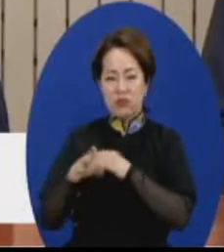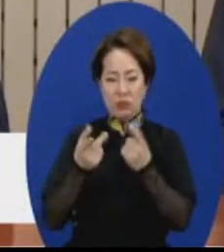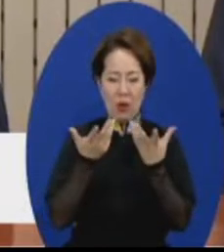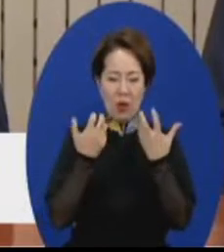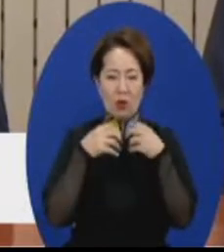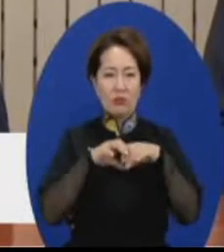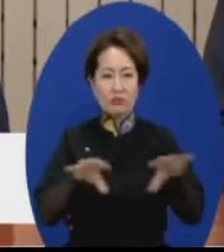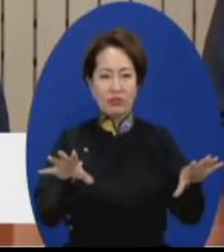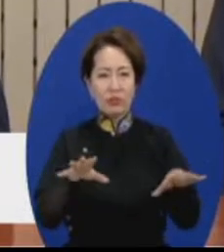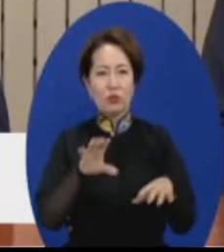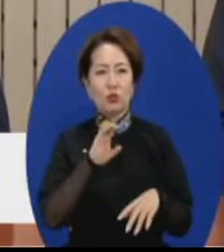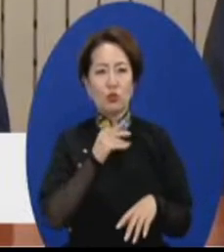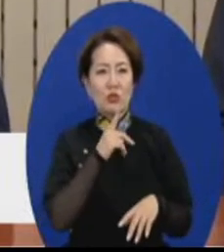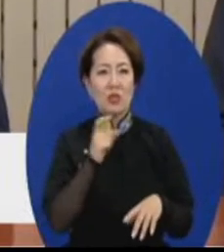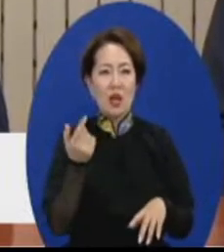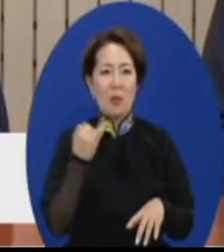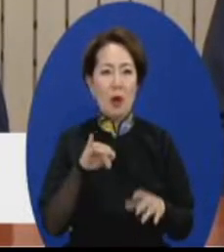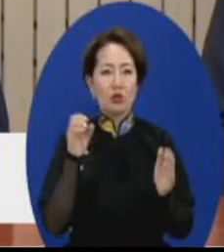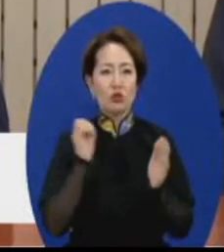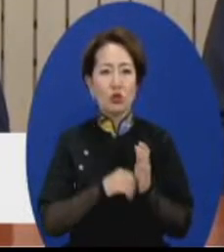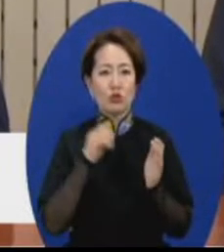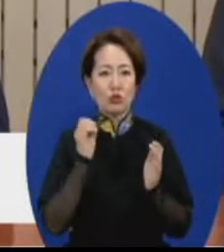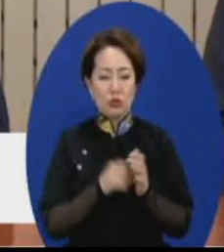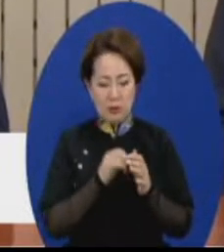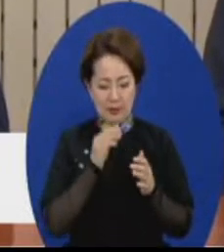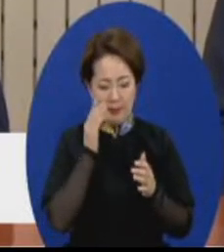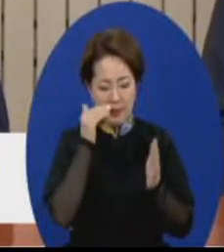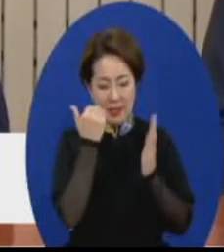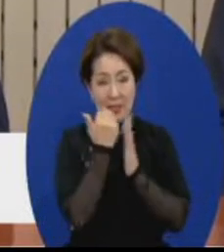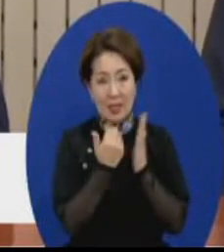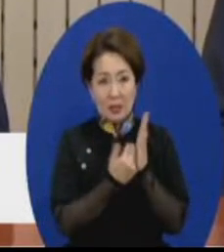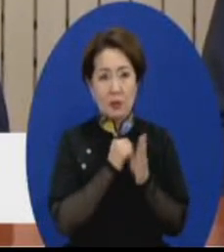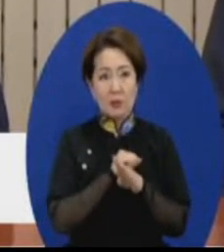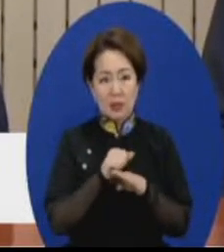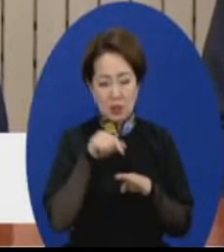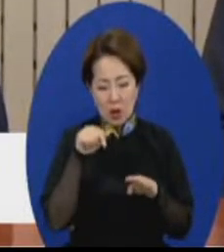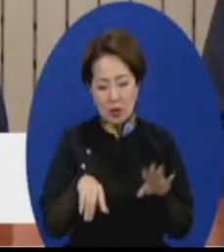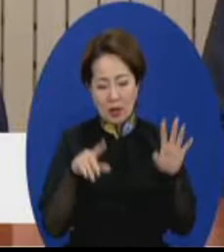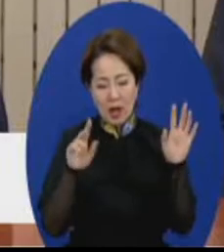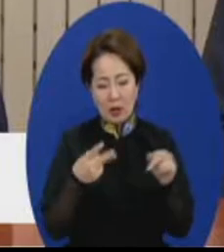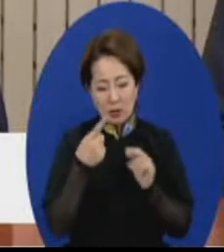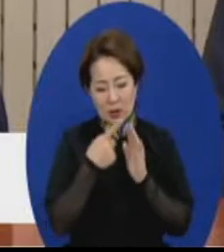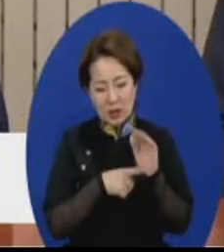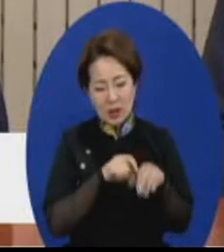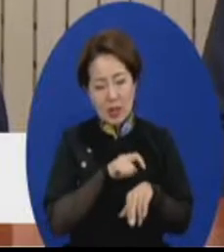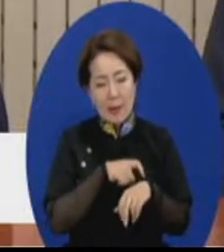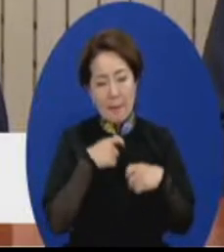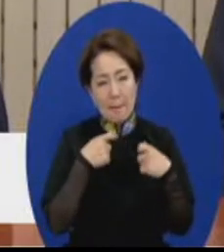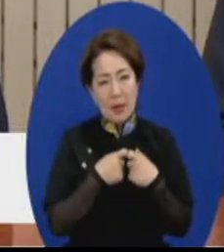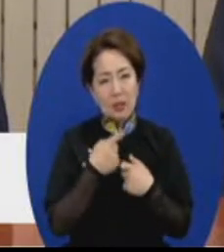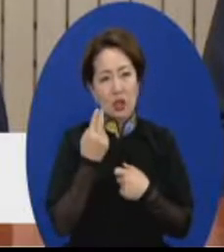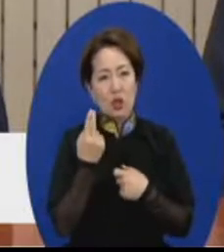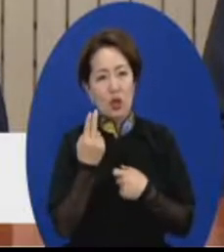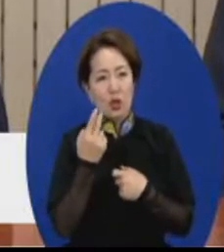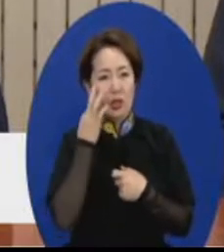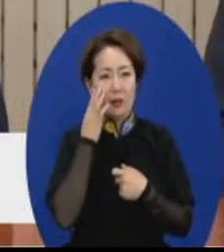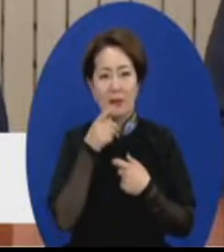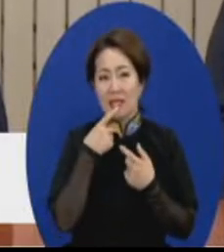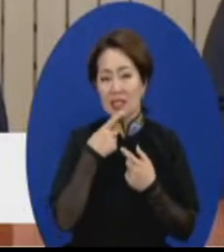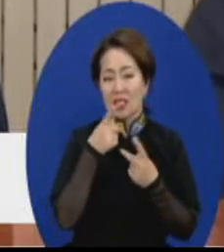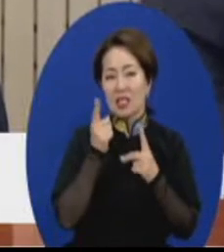юм төвшнрөө бид танилцуулгыг хийлцсэн байгаа. Энэ 12 дугаар сард багтаж хоёр хувилбар яригдж байгаа.